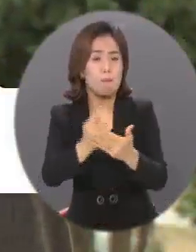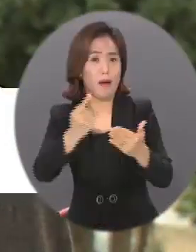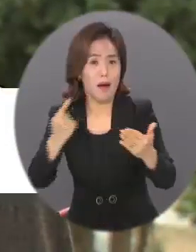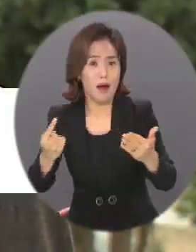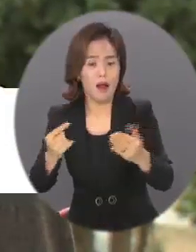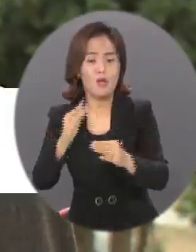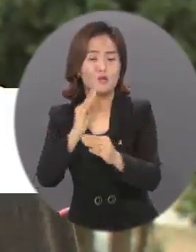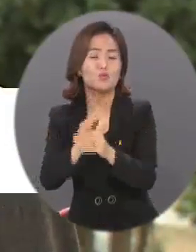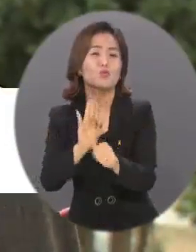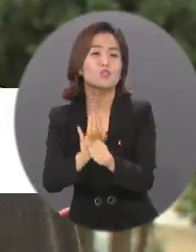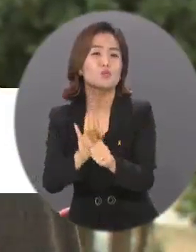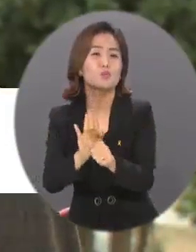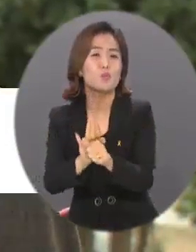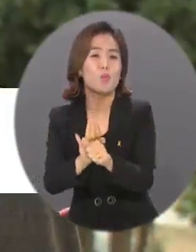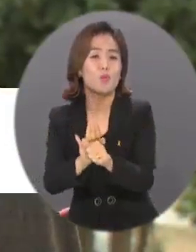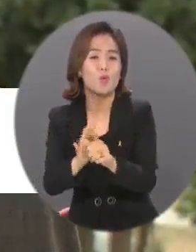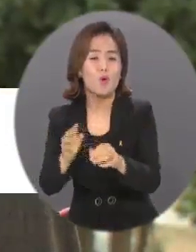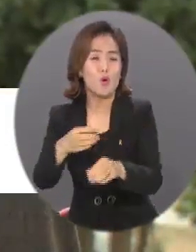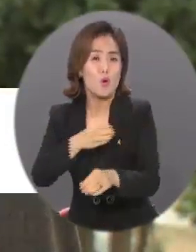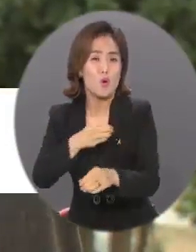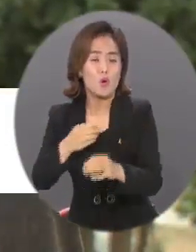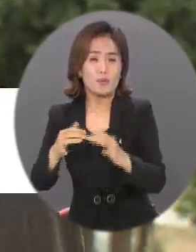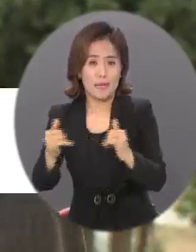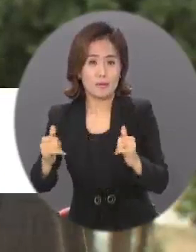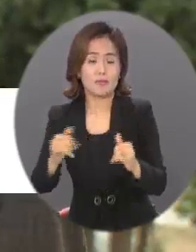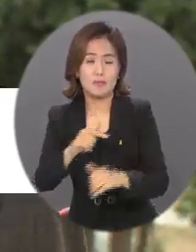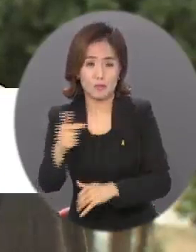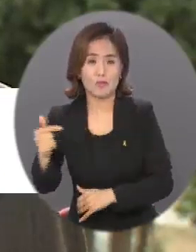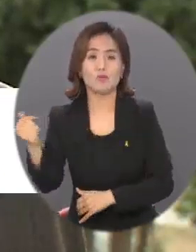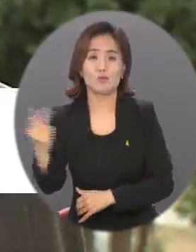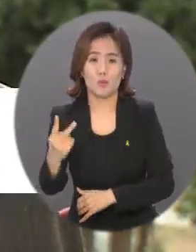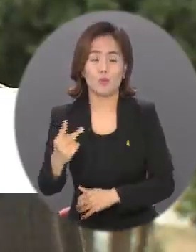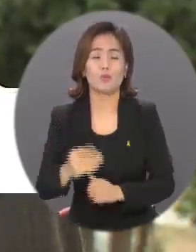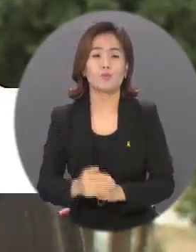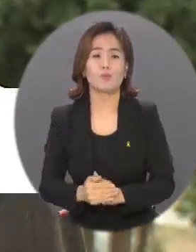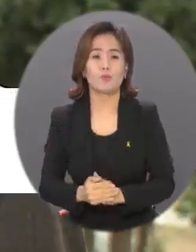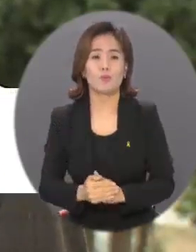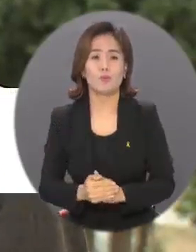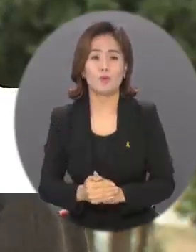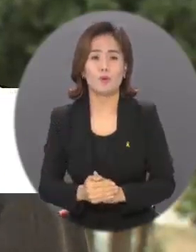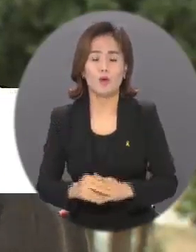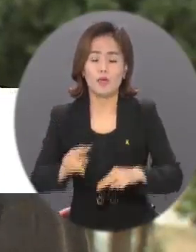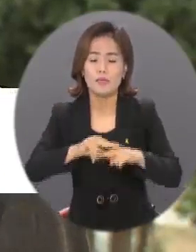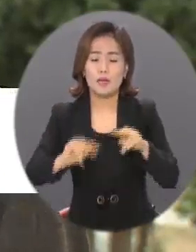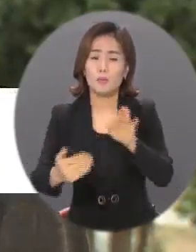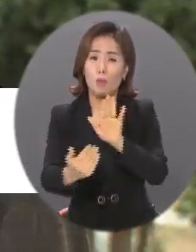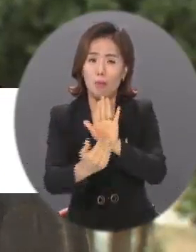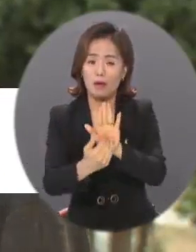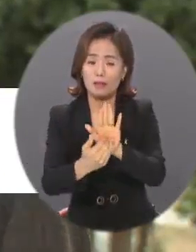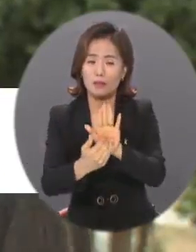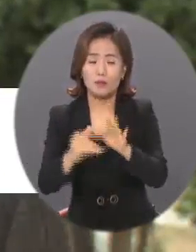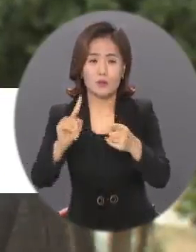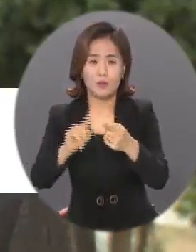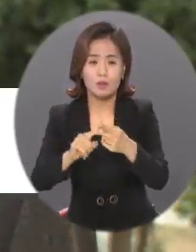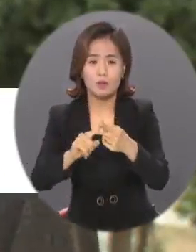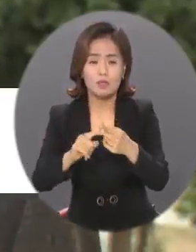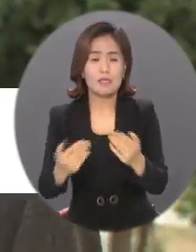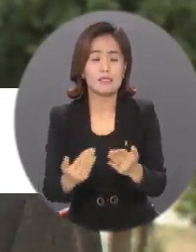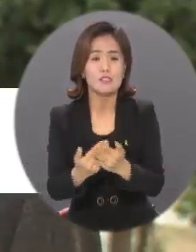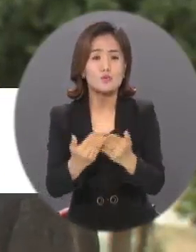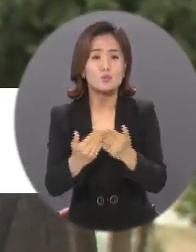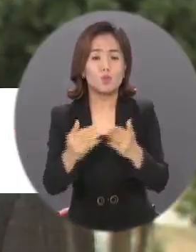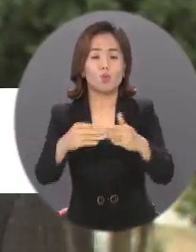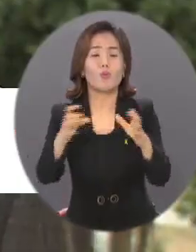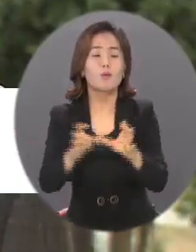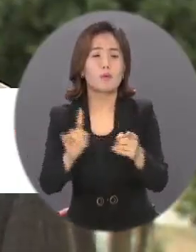오는 중도 진보 성향의 유권자층과 그리고 사표 방지 심리를 진보당 지지층들에게